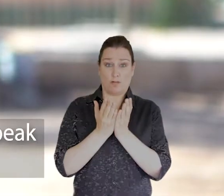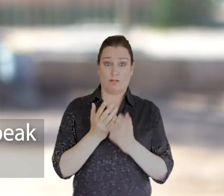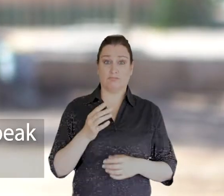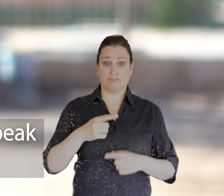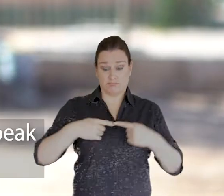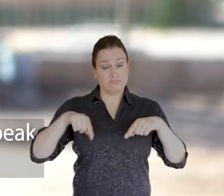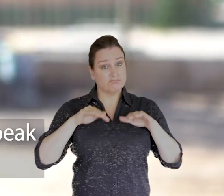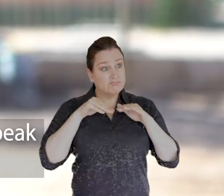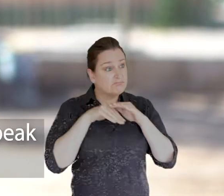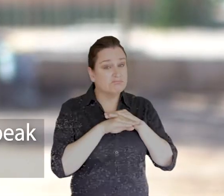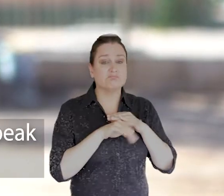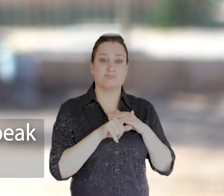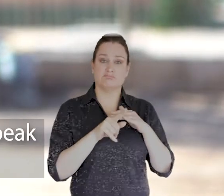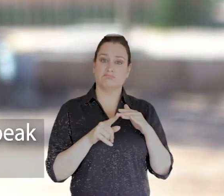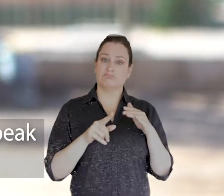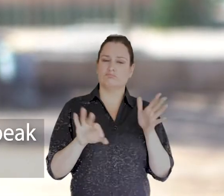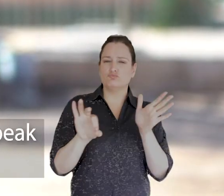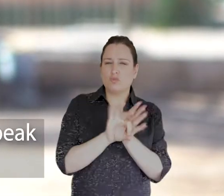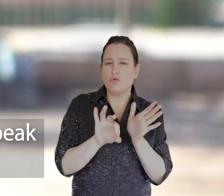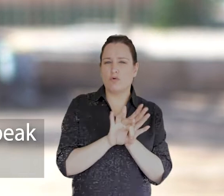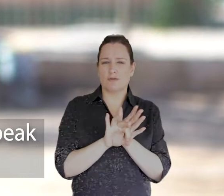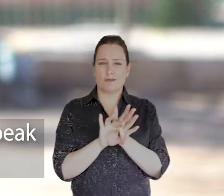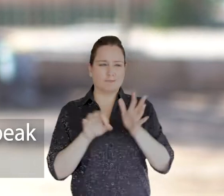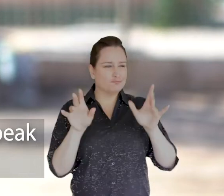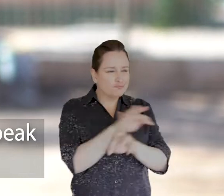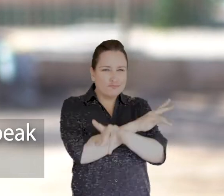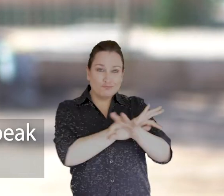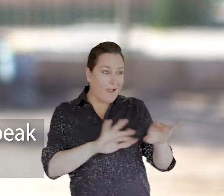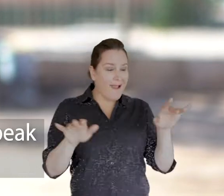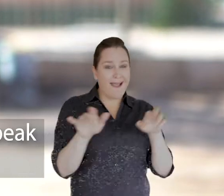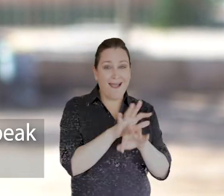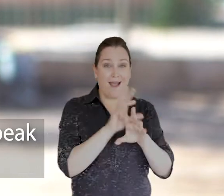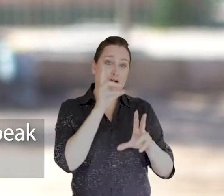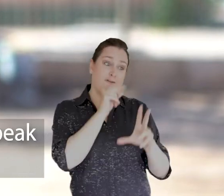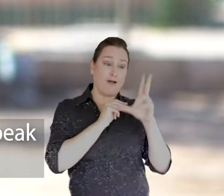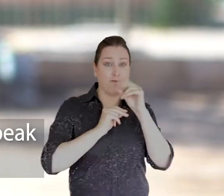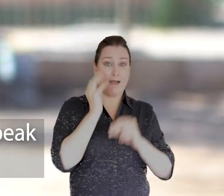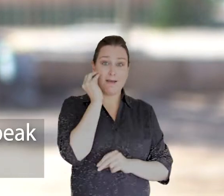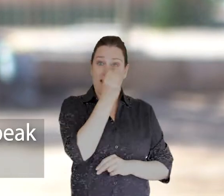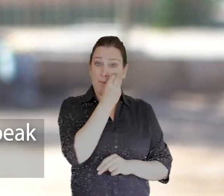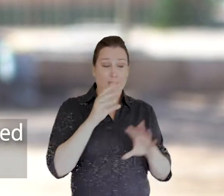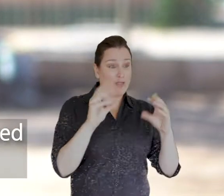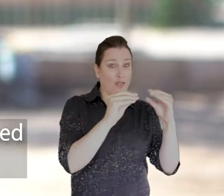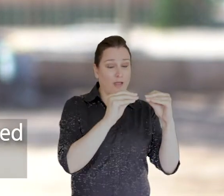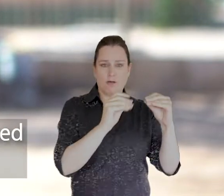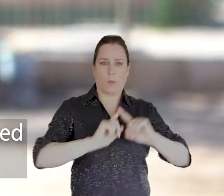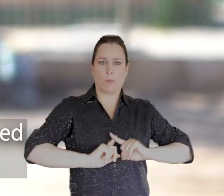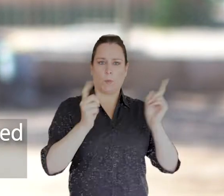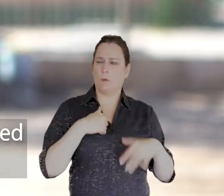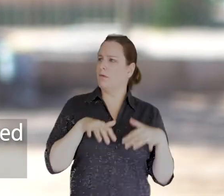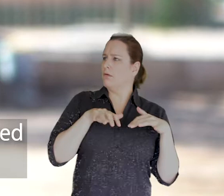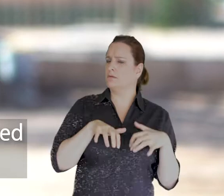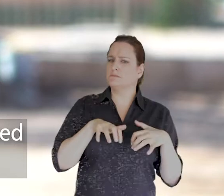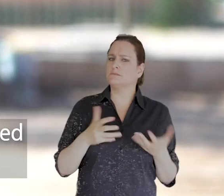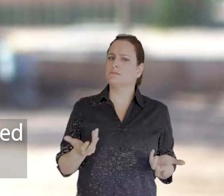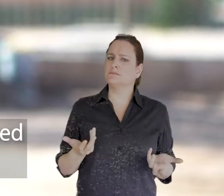was ons geverbied geweest om op die veld Nimmertal te praat, as ons